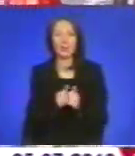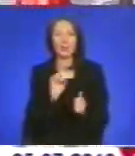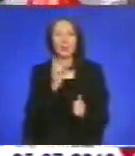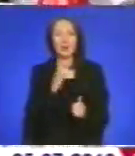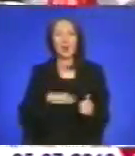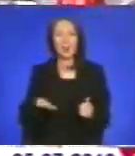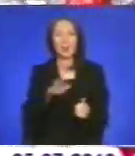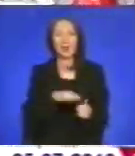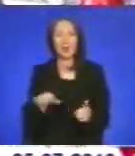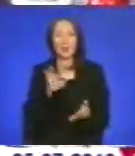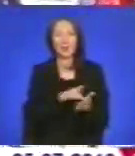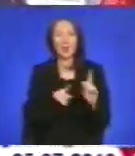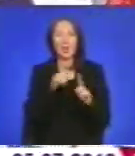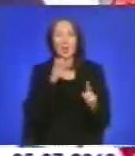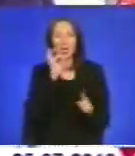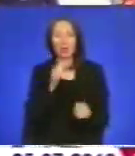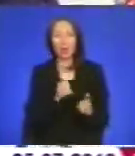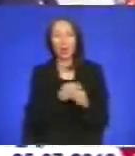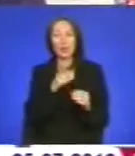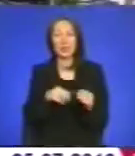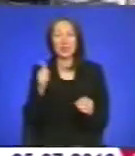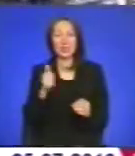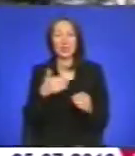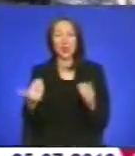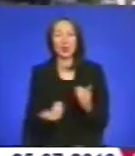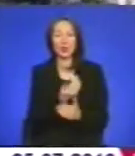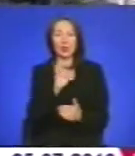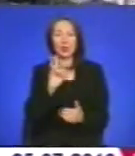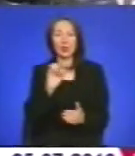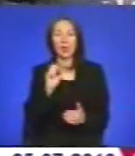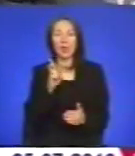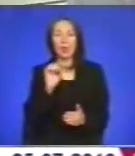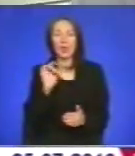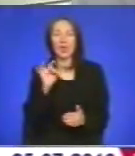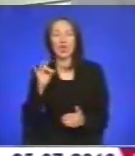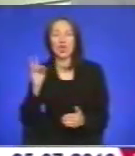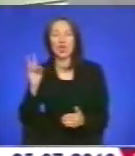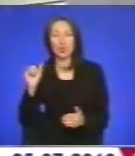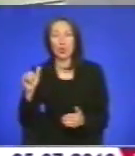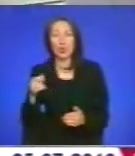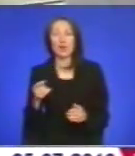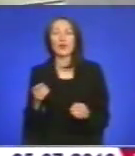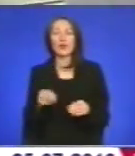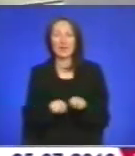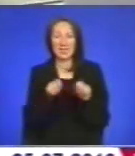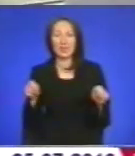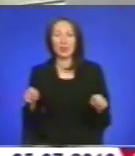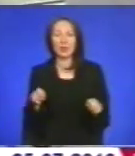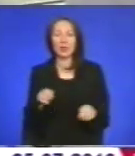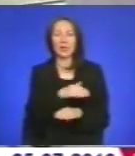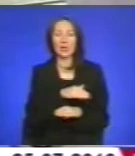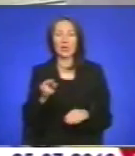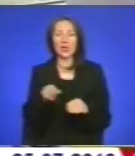кажуть, цілком можливо, що до кінця тижня оновлену набережну нарешті відкриють. Набережно ремонтується